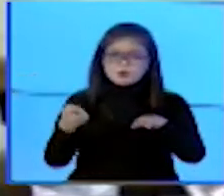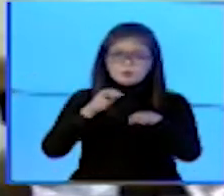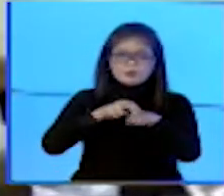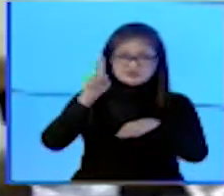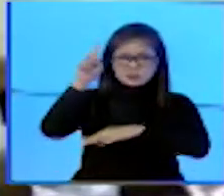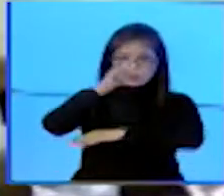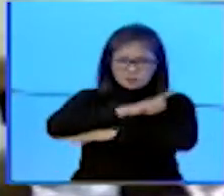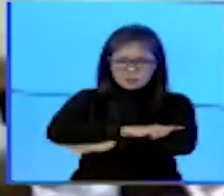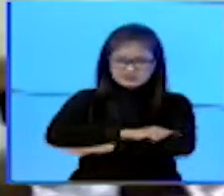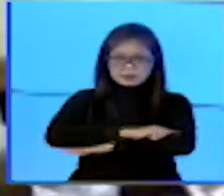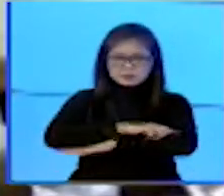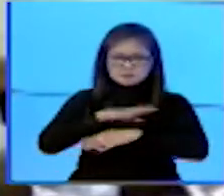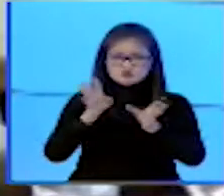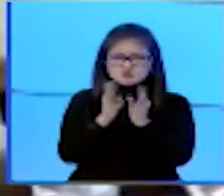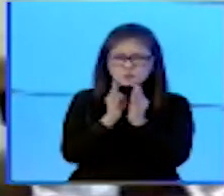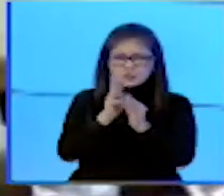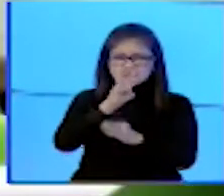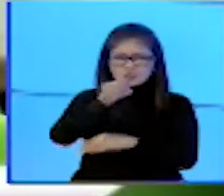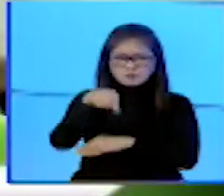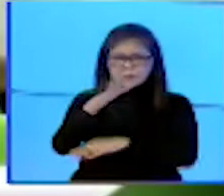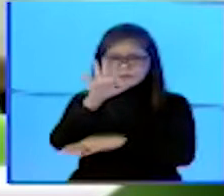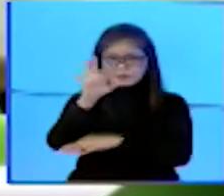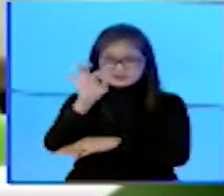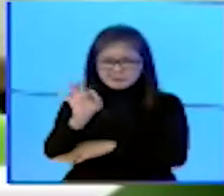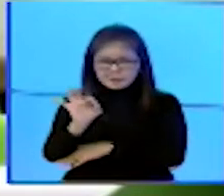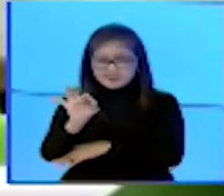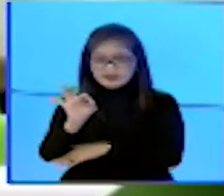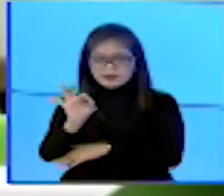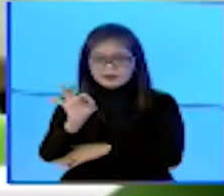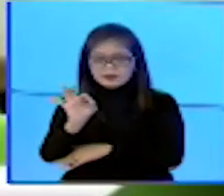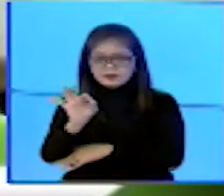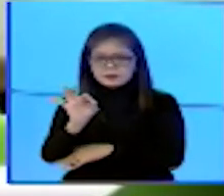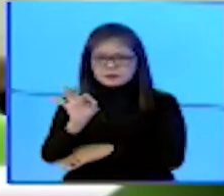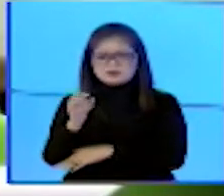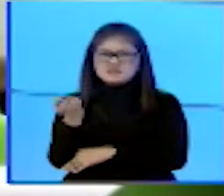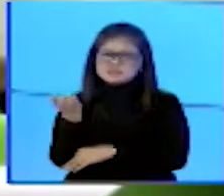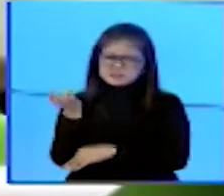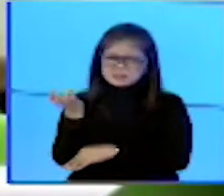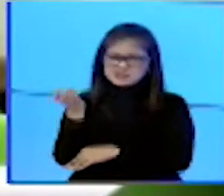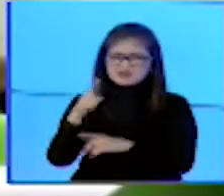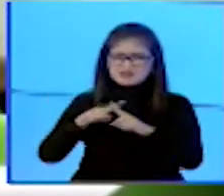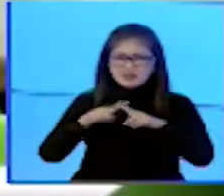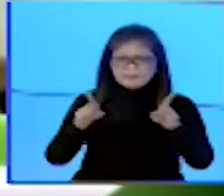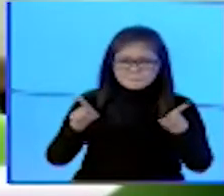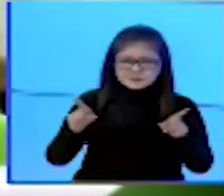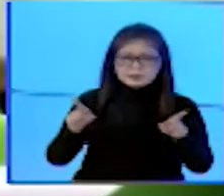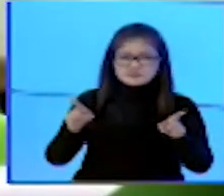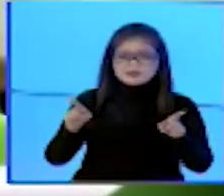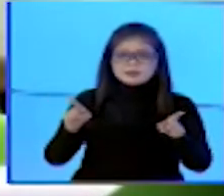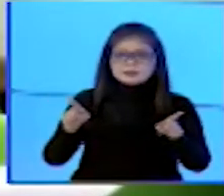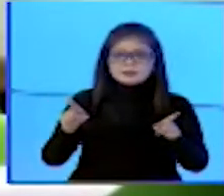Angka 3,5% ini kelihatannya adalah sedikit, tetapi karena